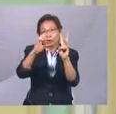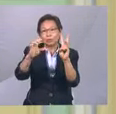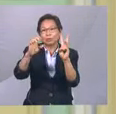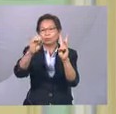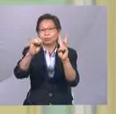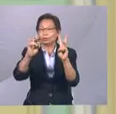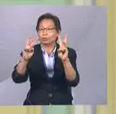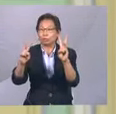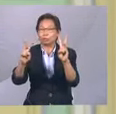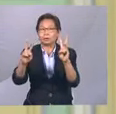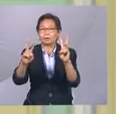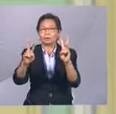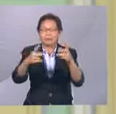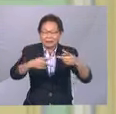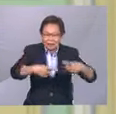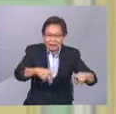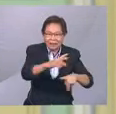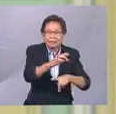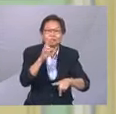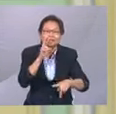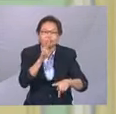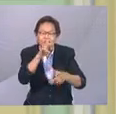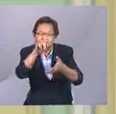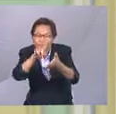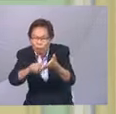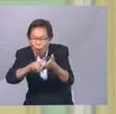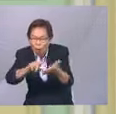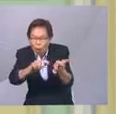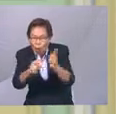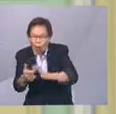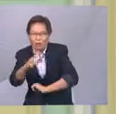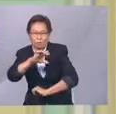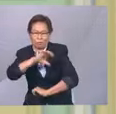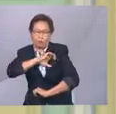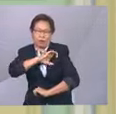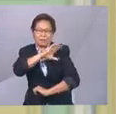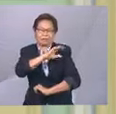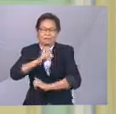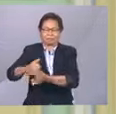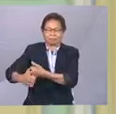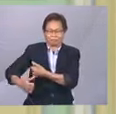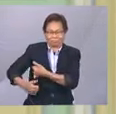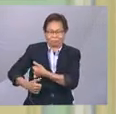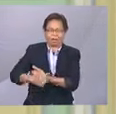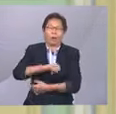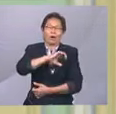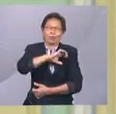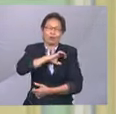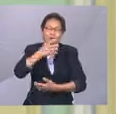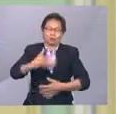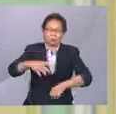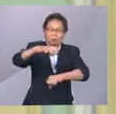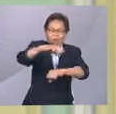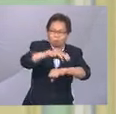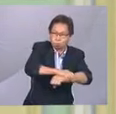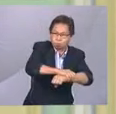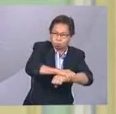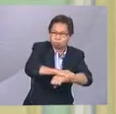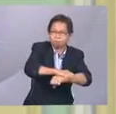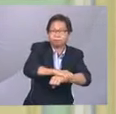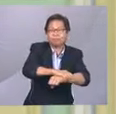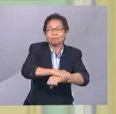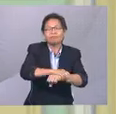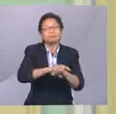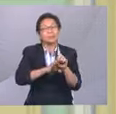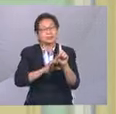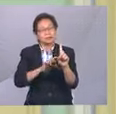dua premis telah diperiksa oleh pihak berkuasa Hai pilar m telah menahan seramai